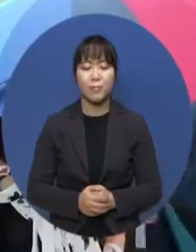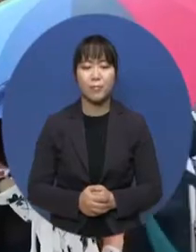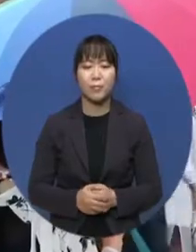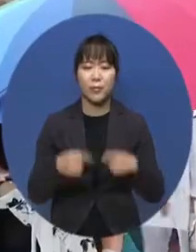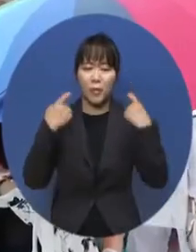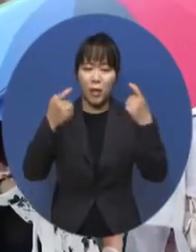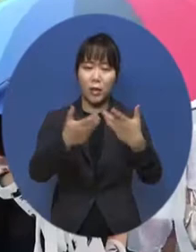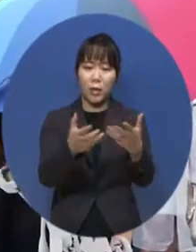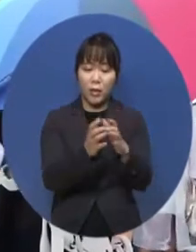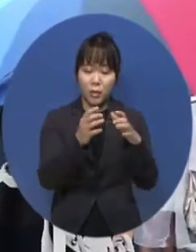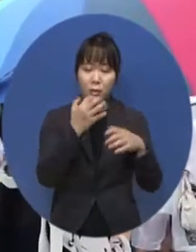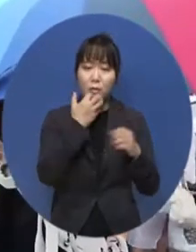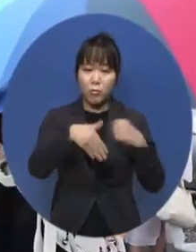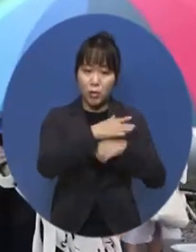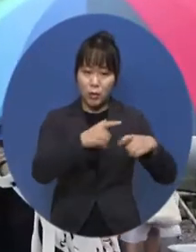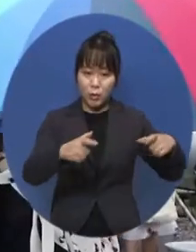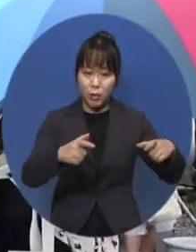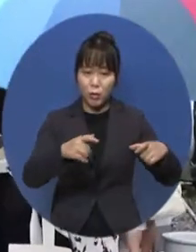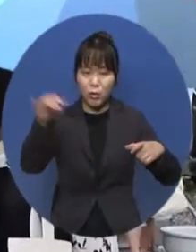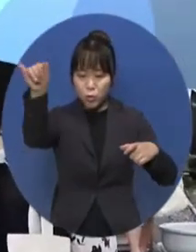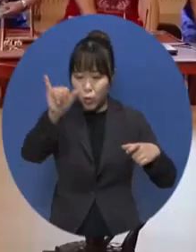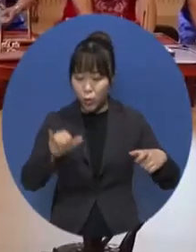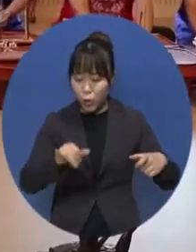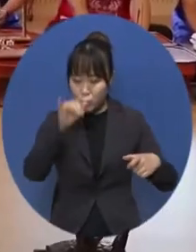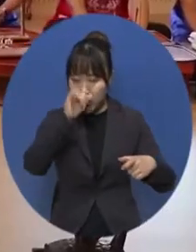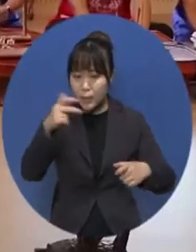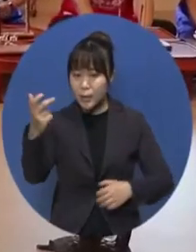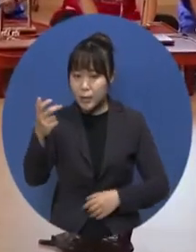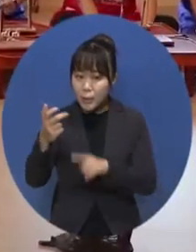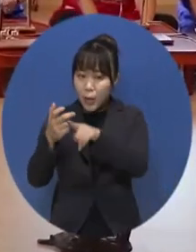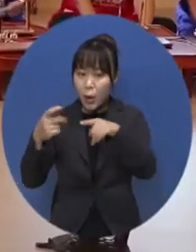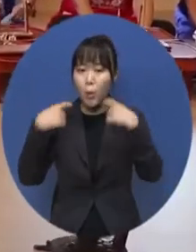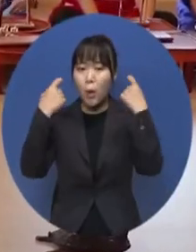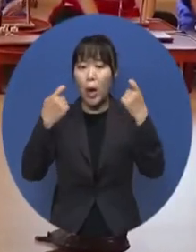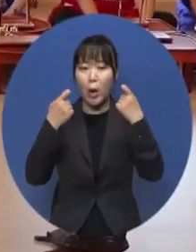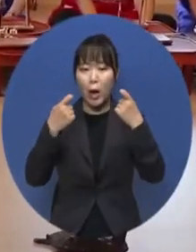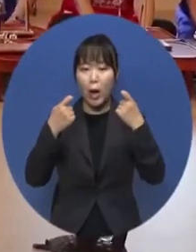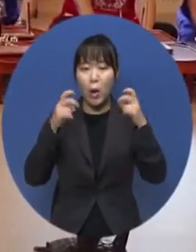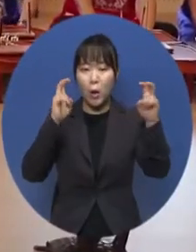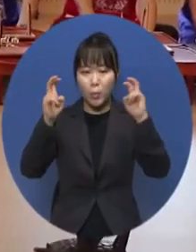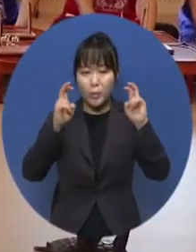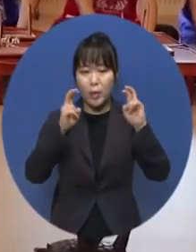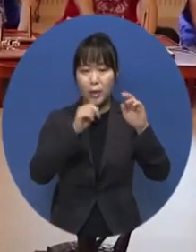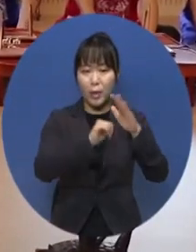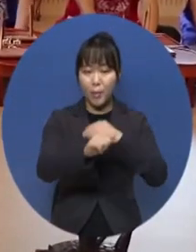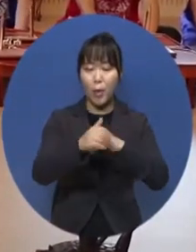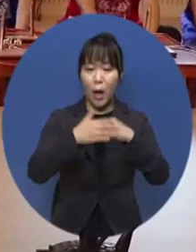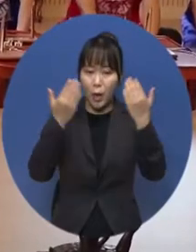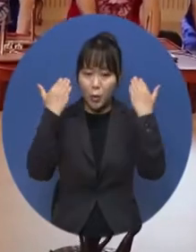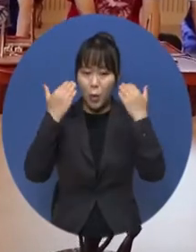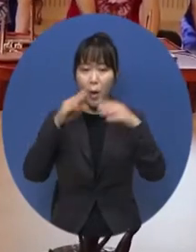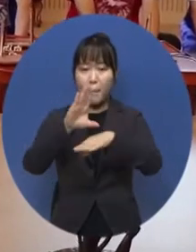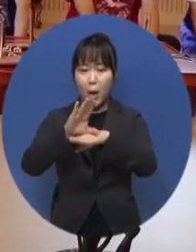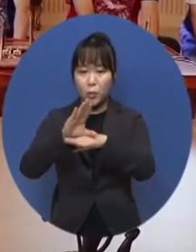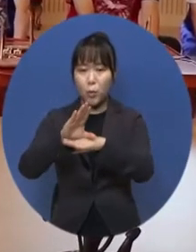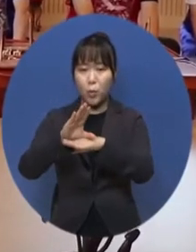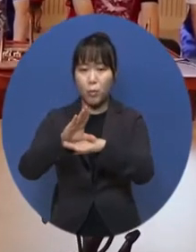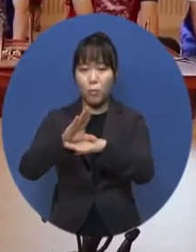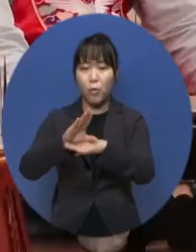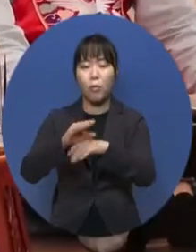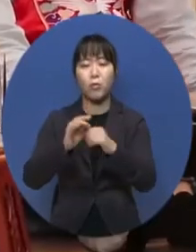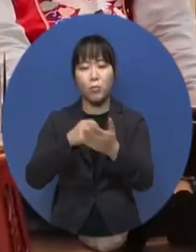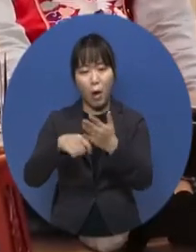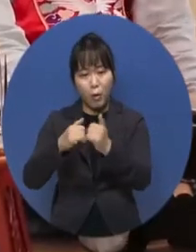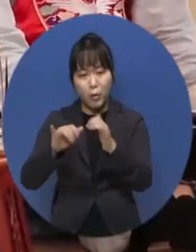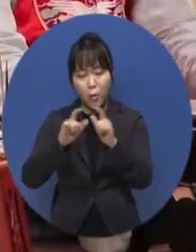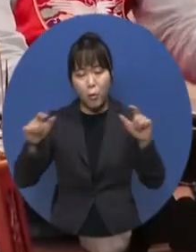관광클럽은 수도권 지역 및 전국에 우수한 70여 개 관광업체 대표와 학계, 방송, 언론 및 관련